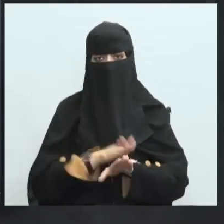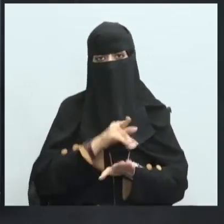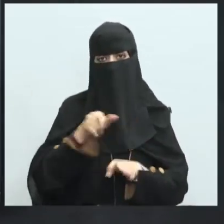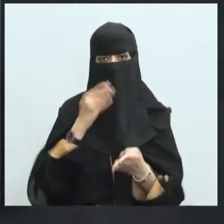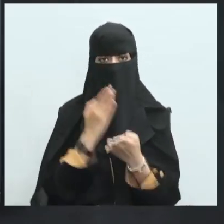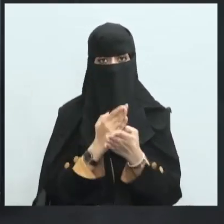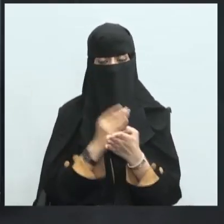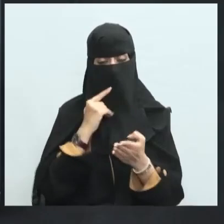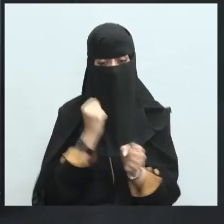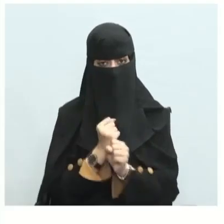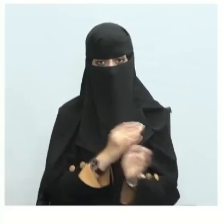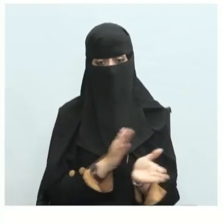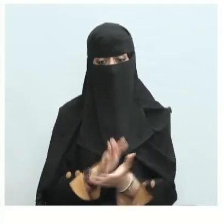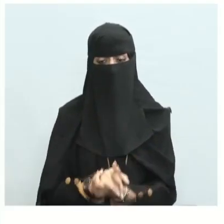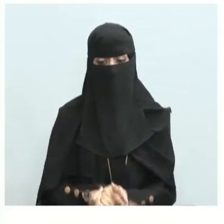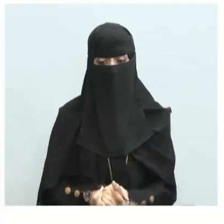الرخص